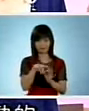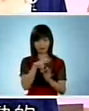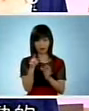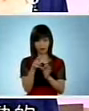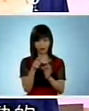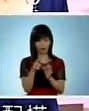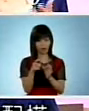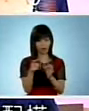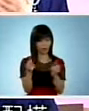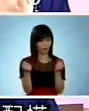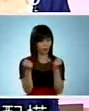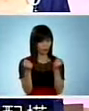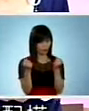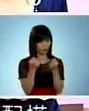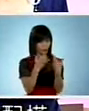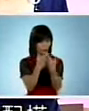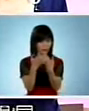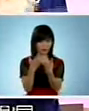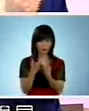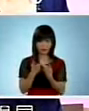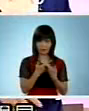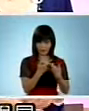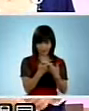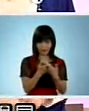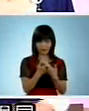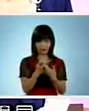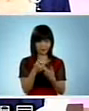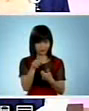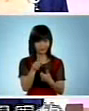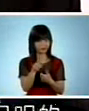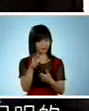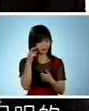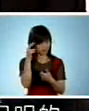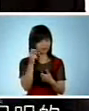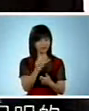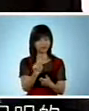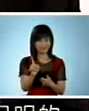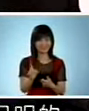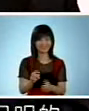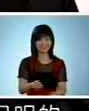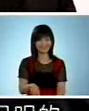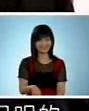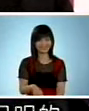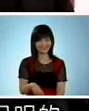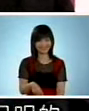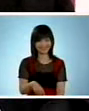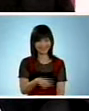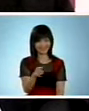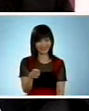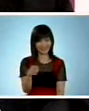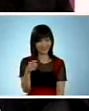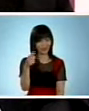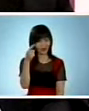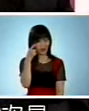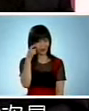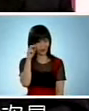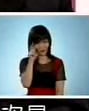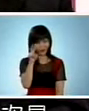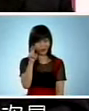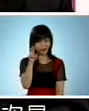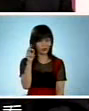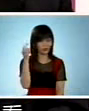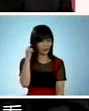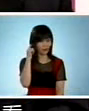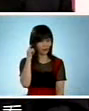足的劲的所有的这样的配搭，您个人的感想是？ 我们都是耳聪眼明的， 对， 我们盼望这一次